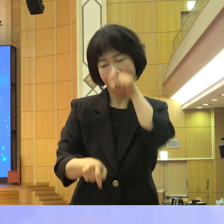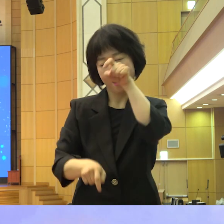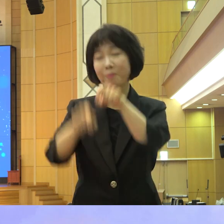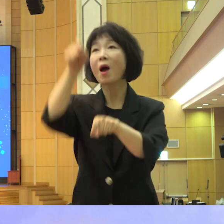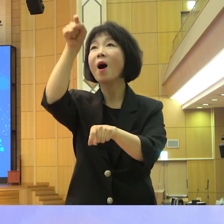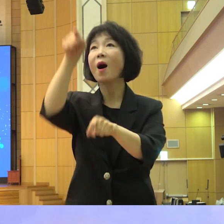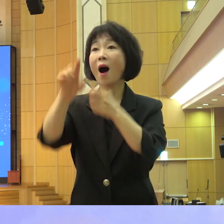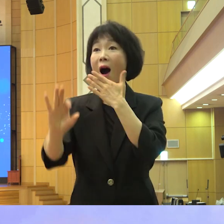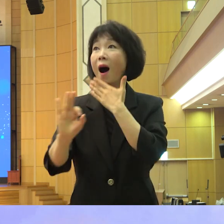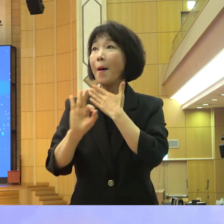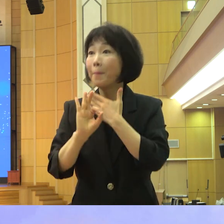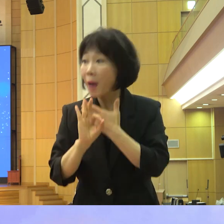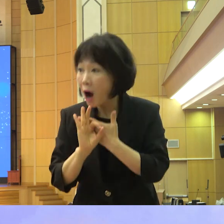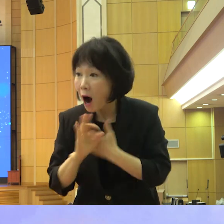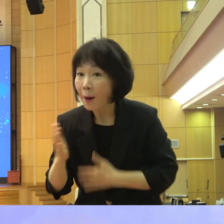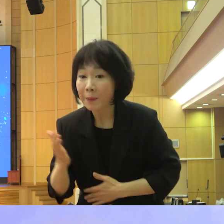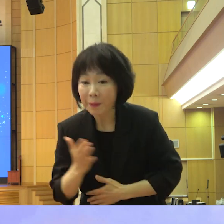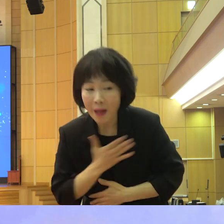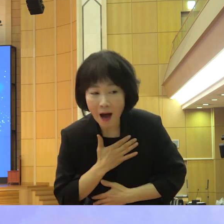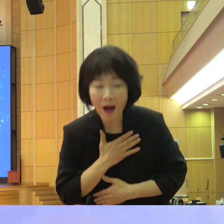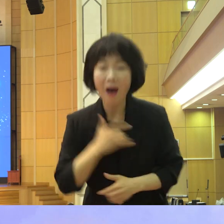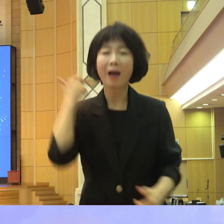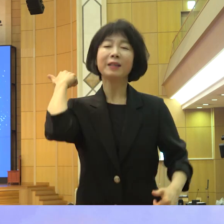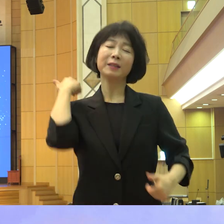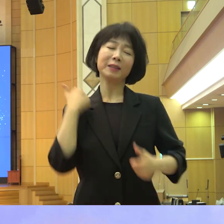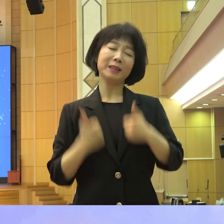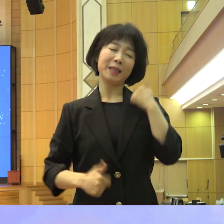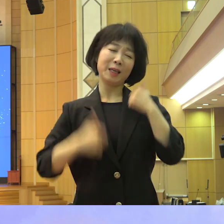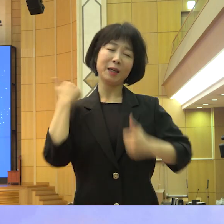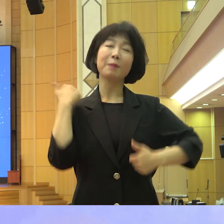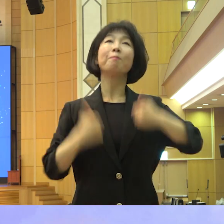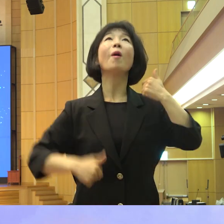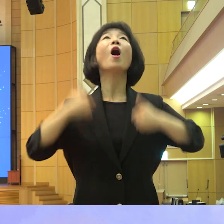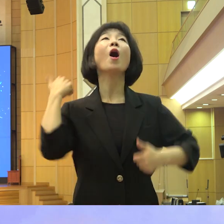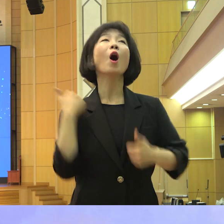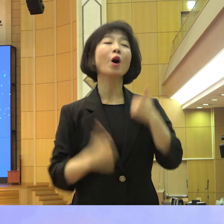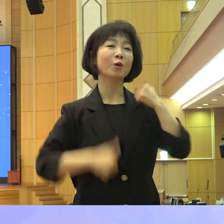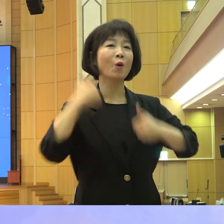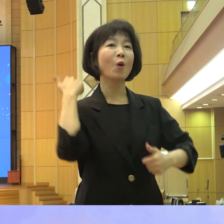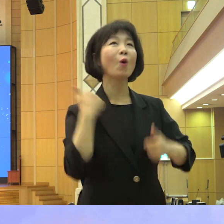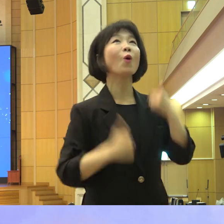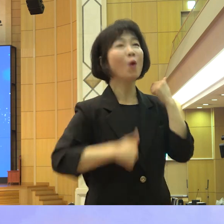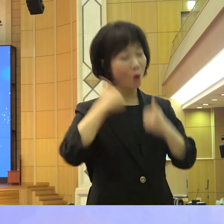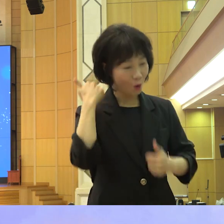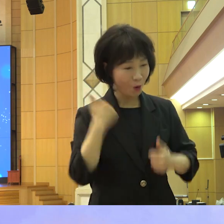예수께로 가며 나는